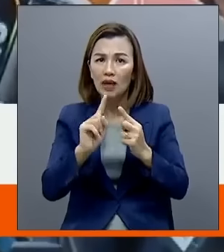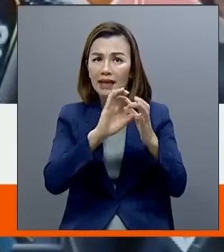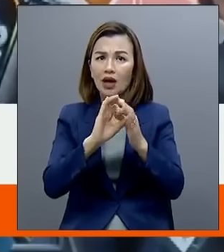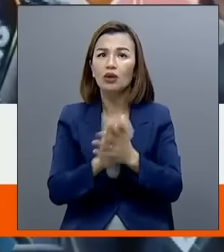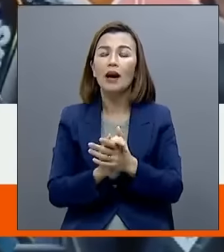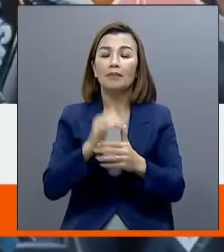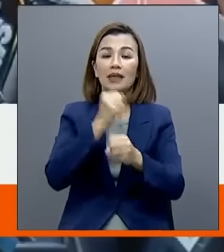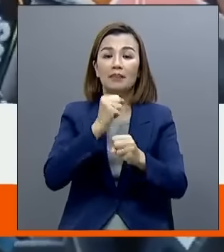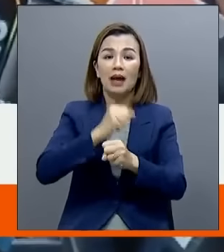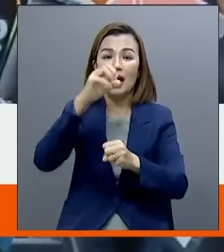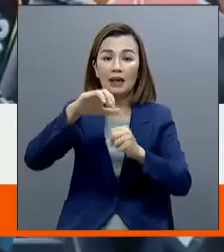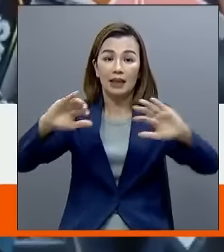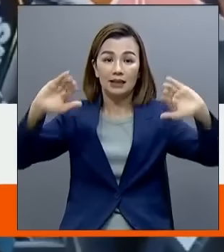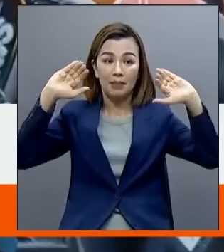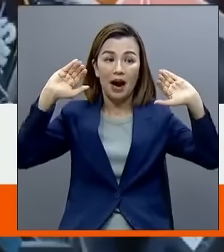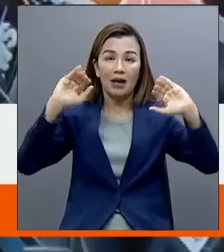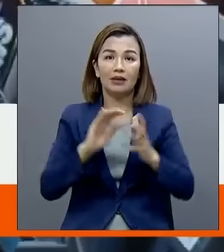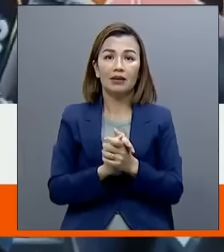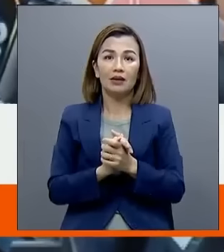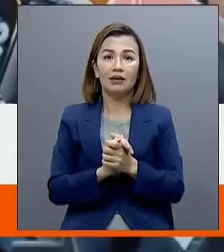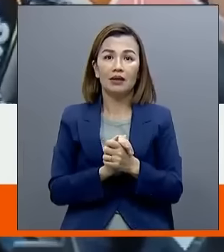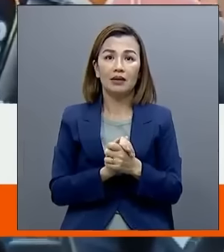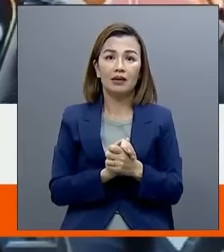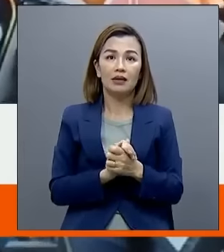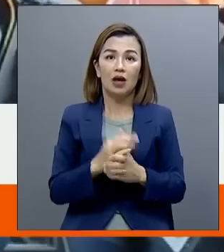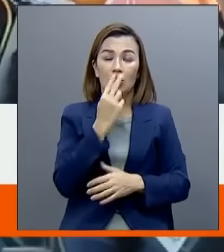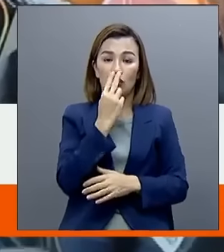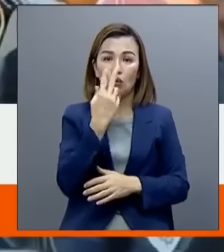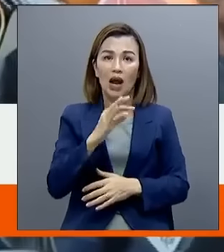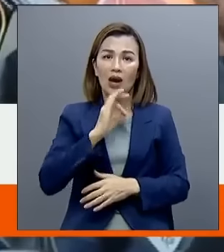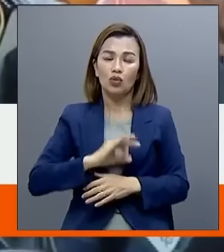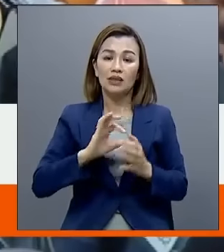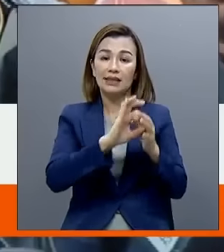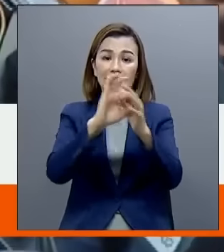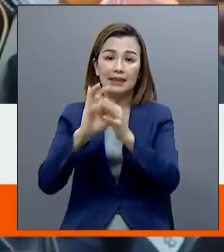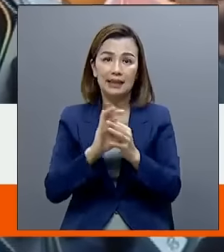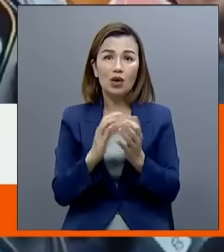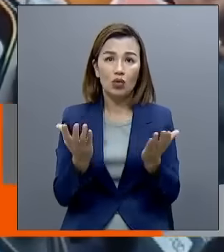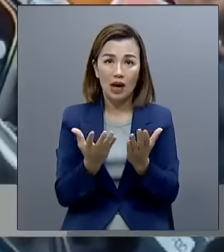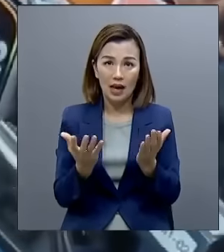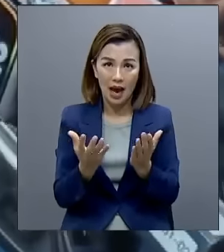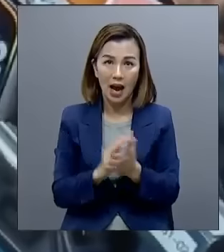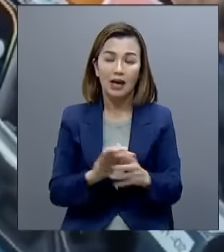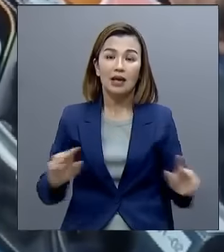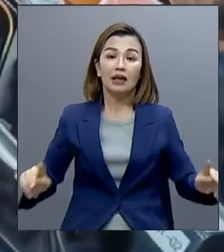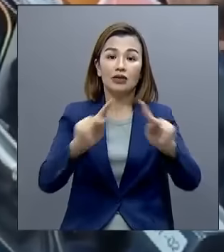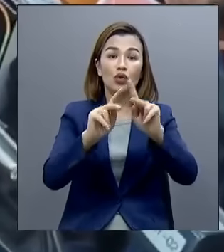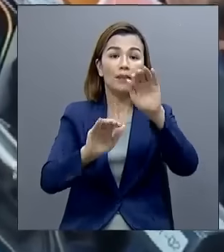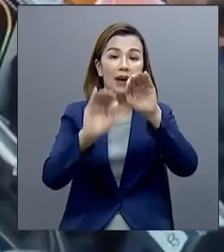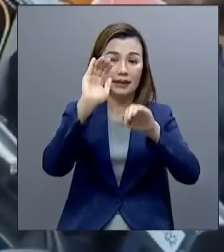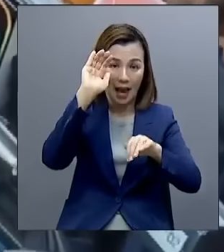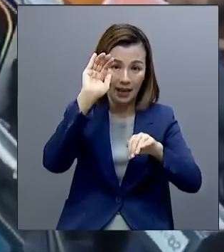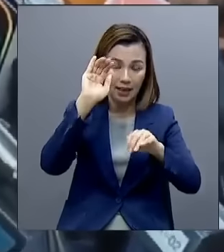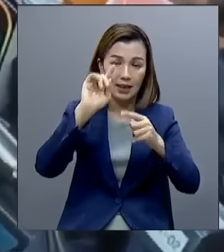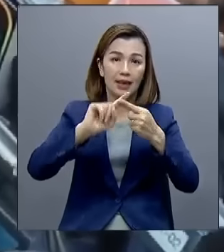ของการดำเนินการตรงนี้เนี่ยผมดูว่ามันมีความเกี่ยวข้องอะไรบ้างหนึ่งในส่วนของกระทรวงมหาดไทยคื